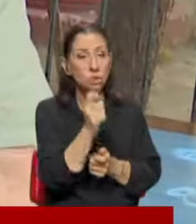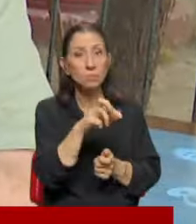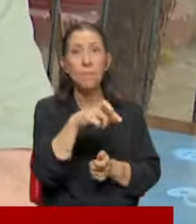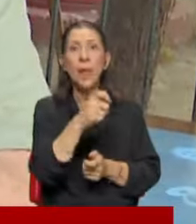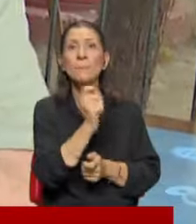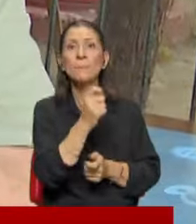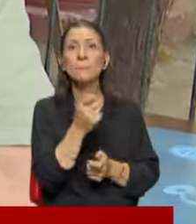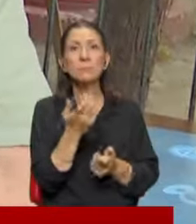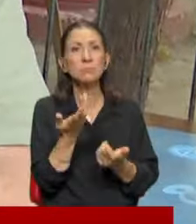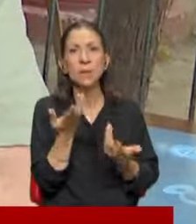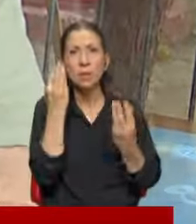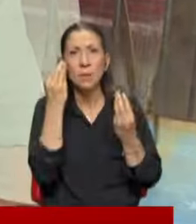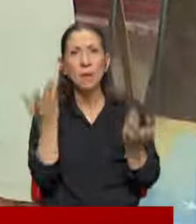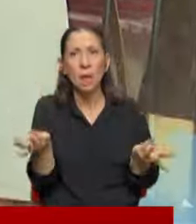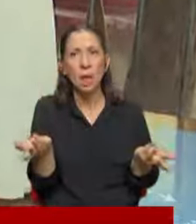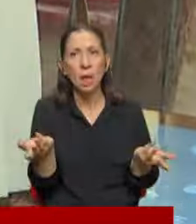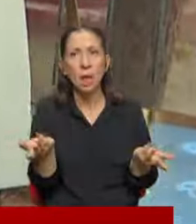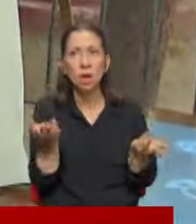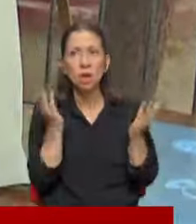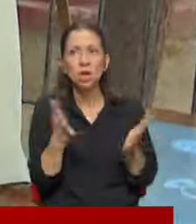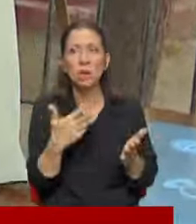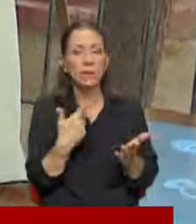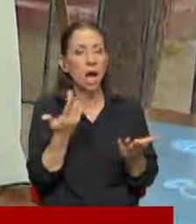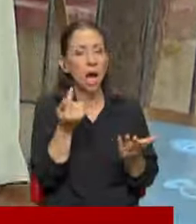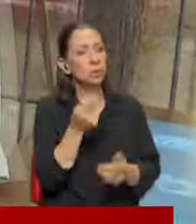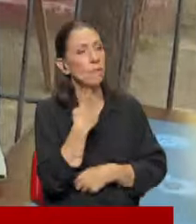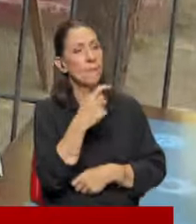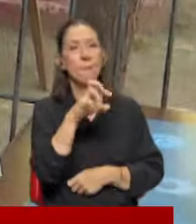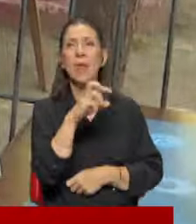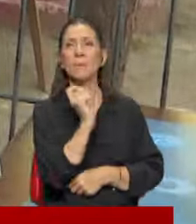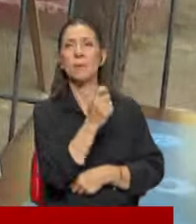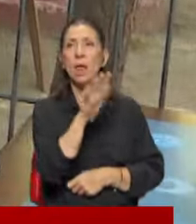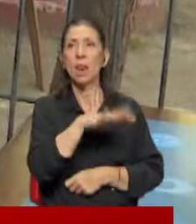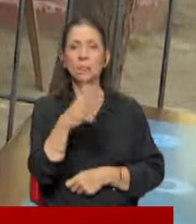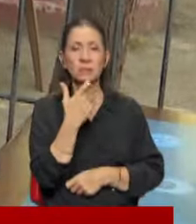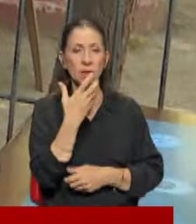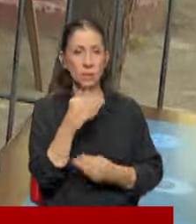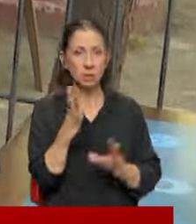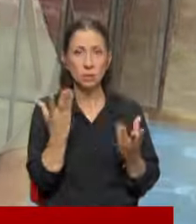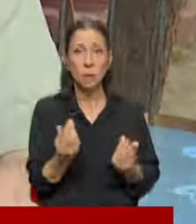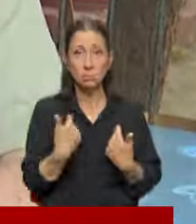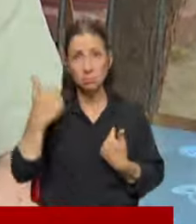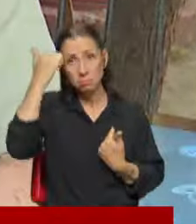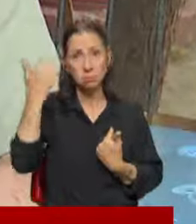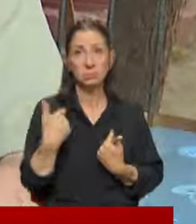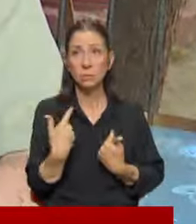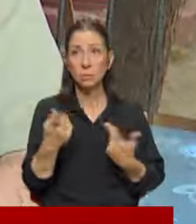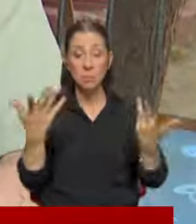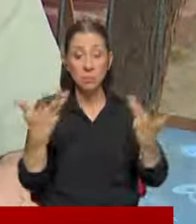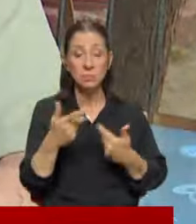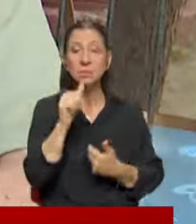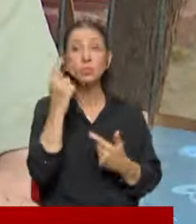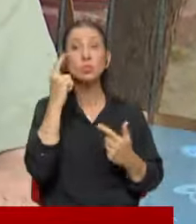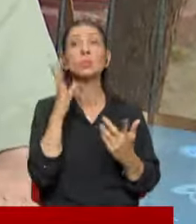primin esprisi nerede kaldı? Keşke ben daha az ödeseydim. 55 yaşında emekli olsaydım yani. Bu muhasebesi niye